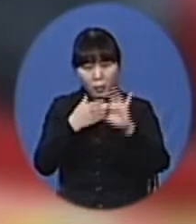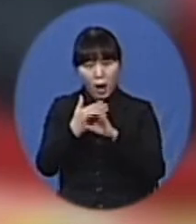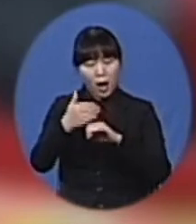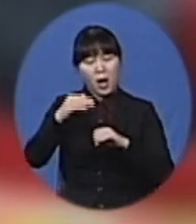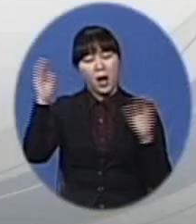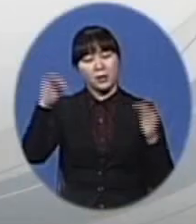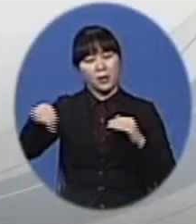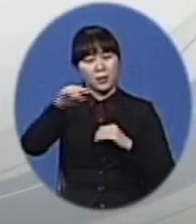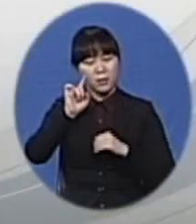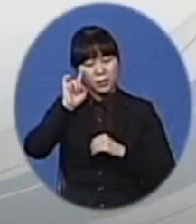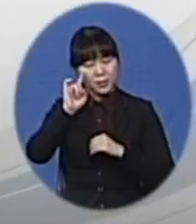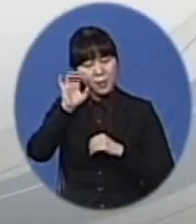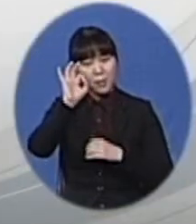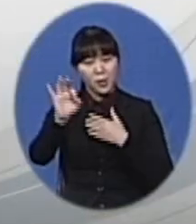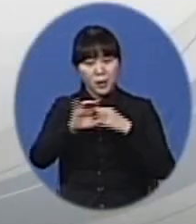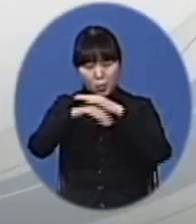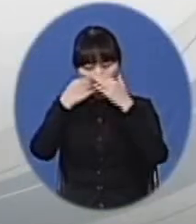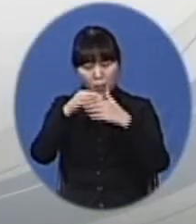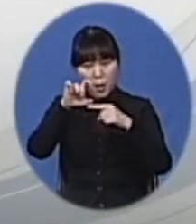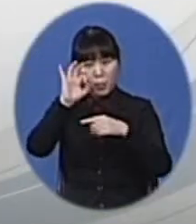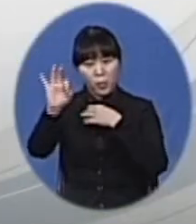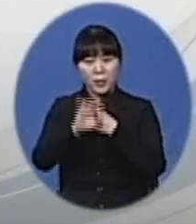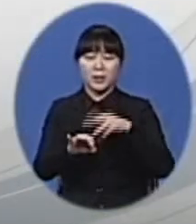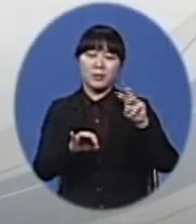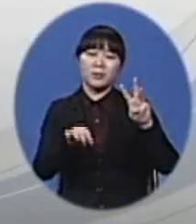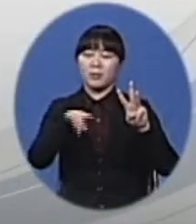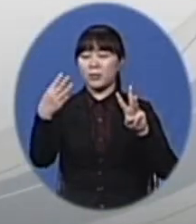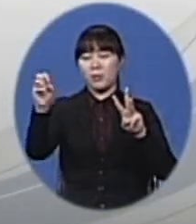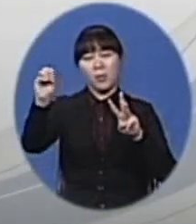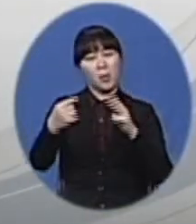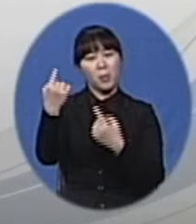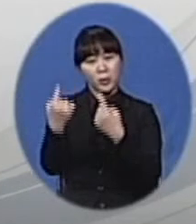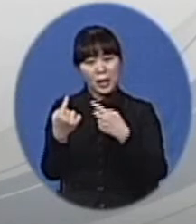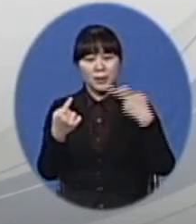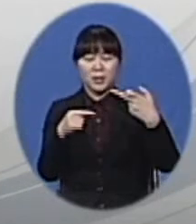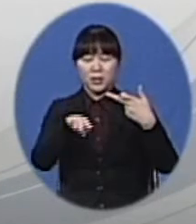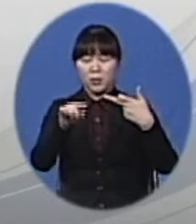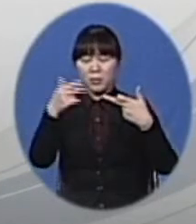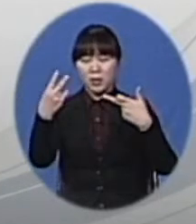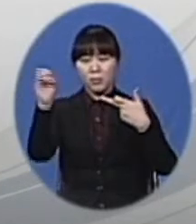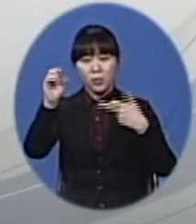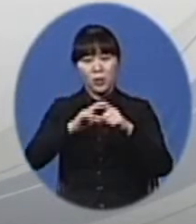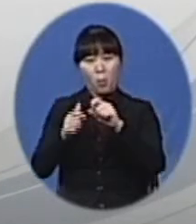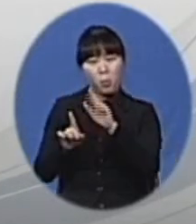한국 아동의 학업 스트레스 지수는 전체 평균 33.3%보다 17.2%나